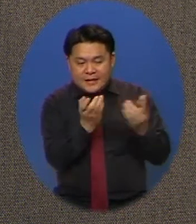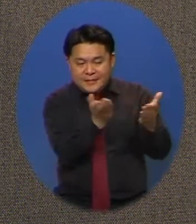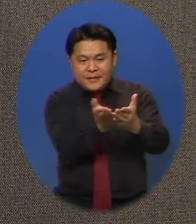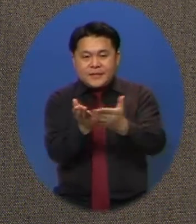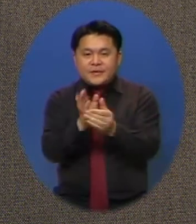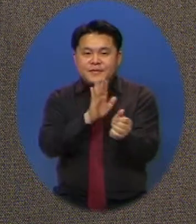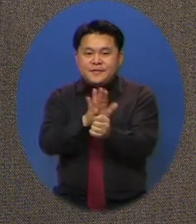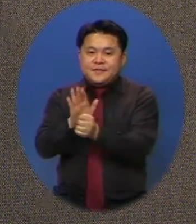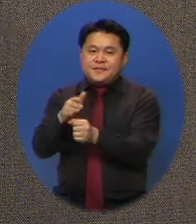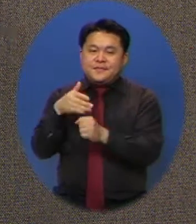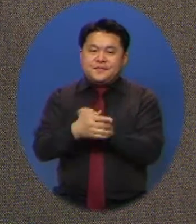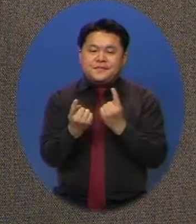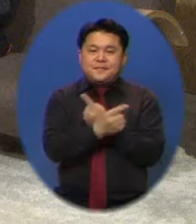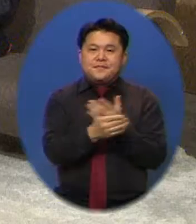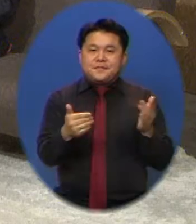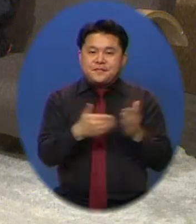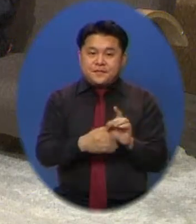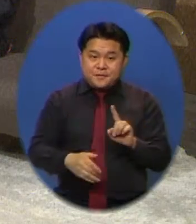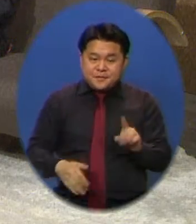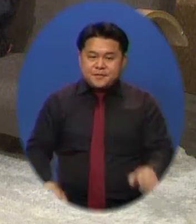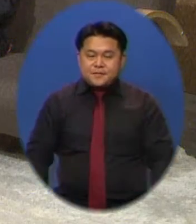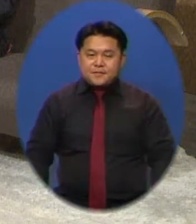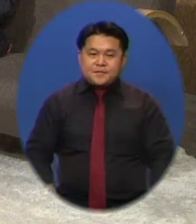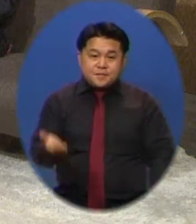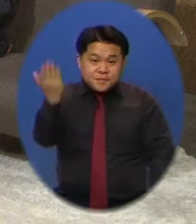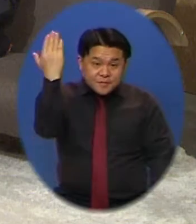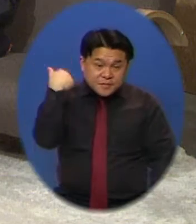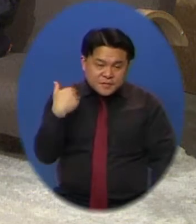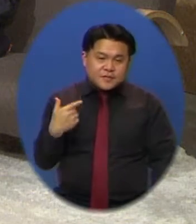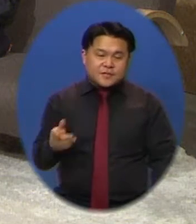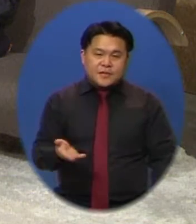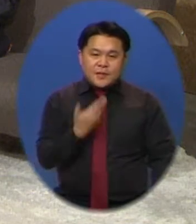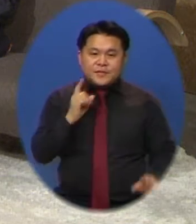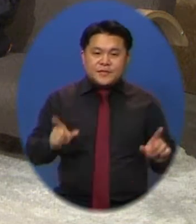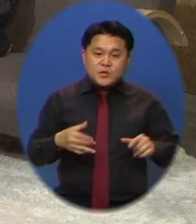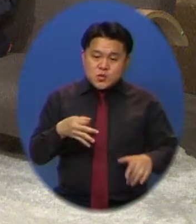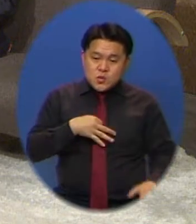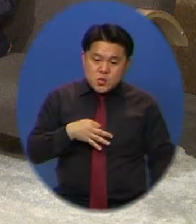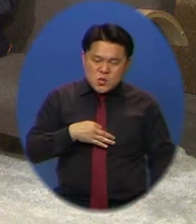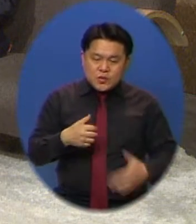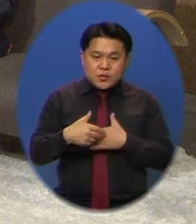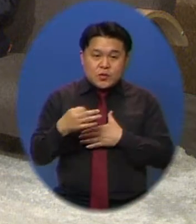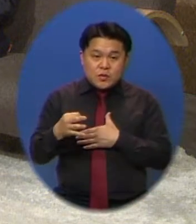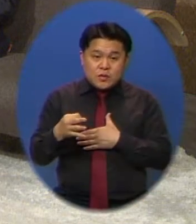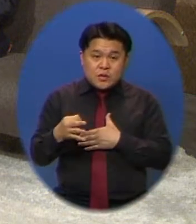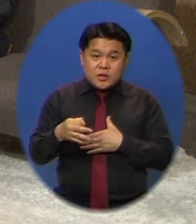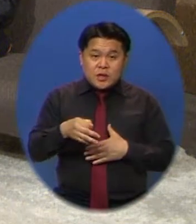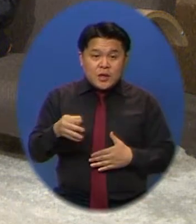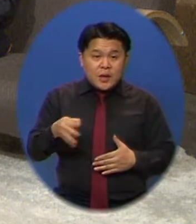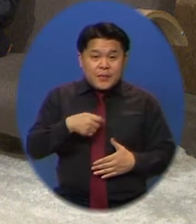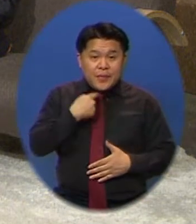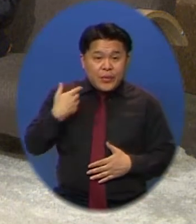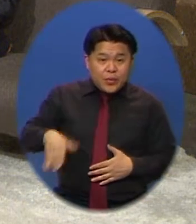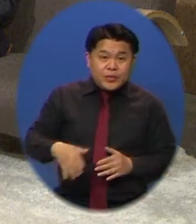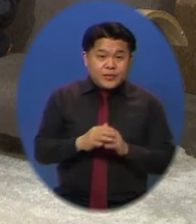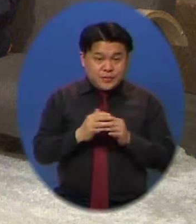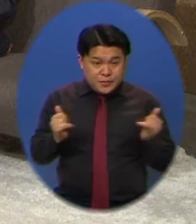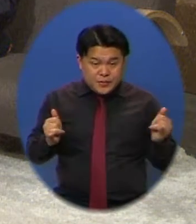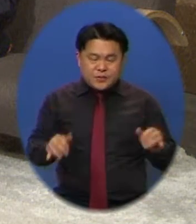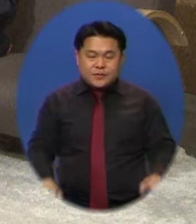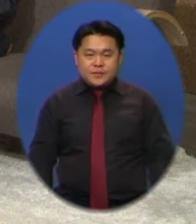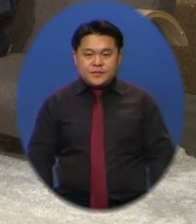제도로 바뀌었고요. 그러다 보니까 과거에는 생계비, 의료비를 못 받은 분들에